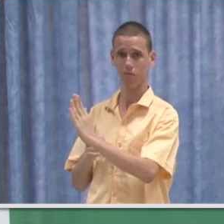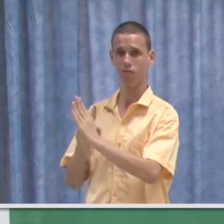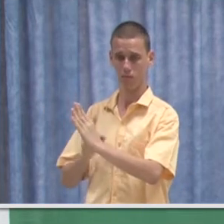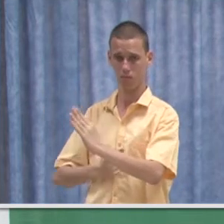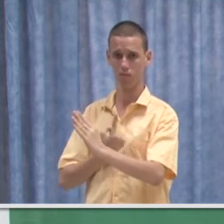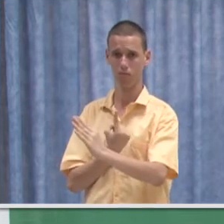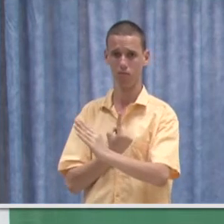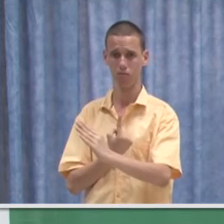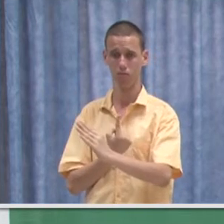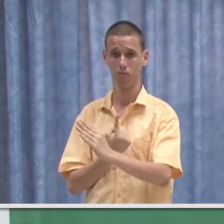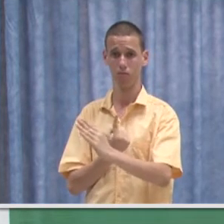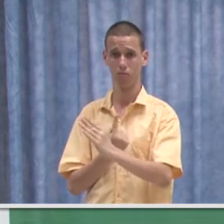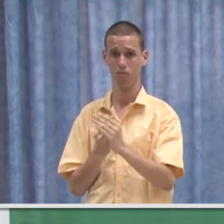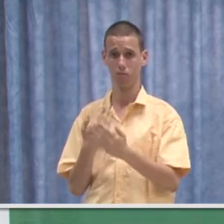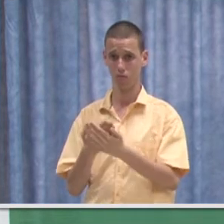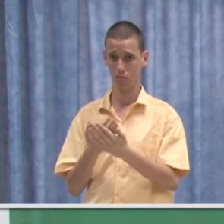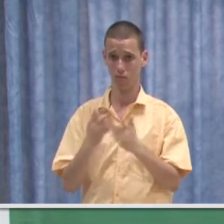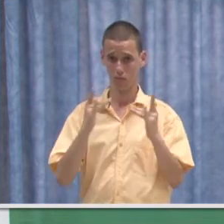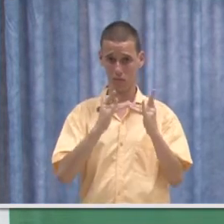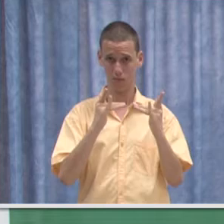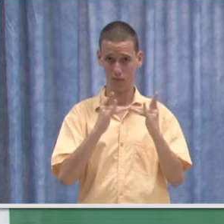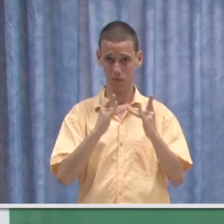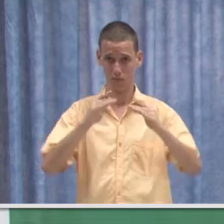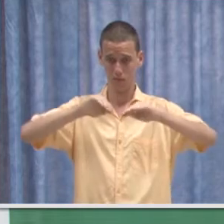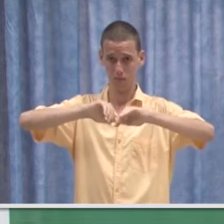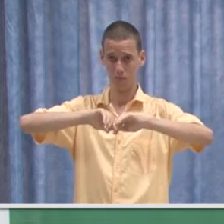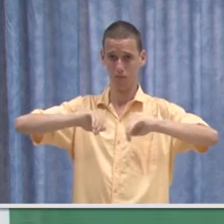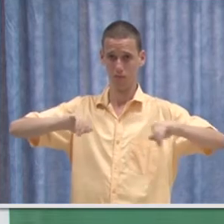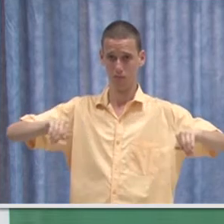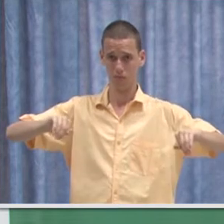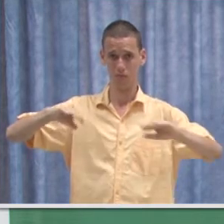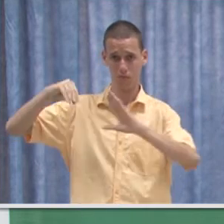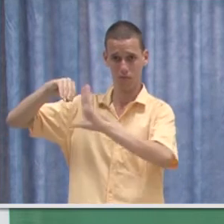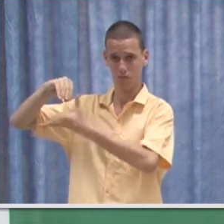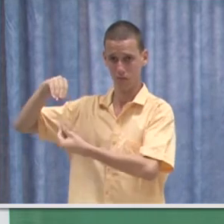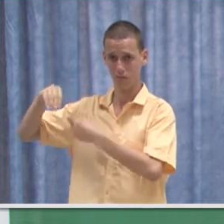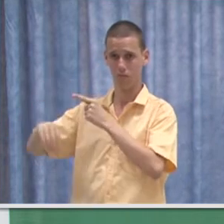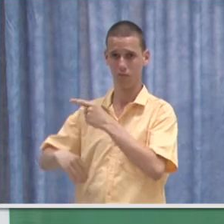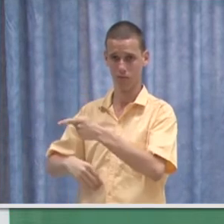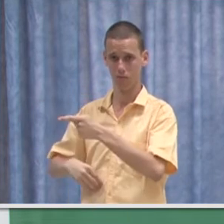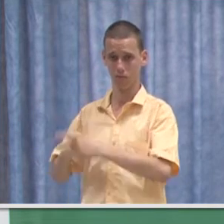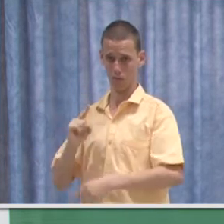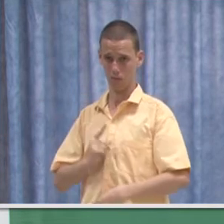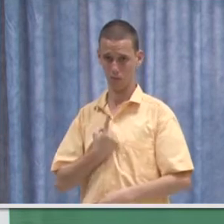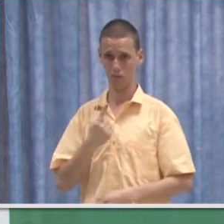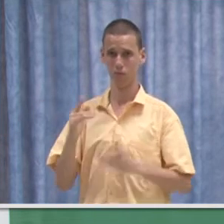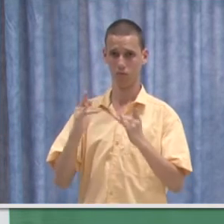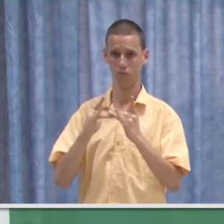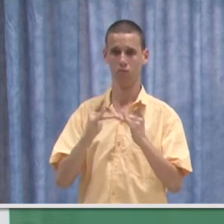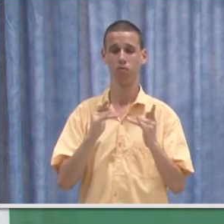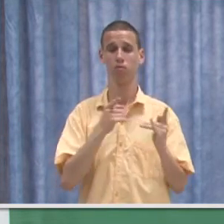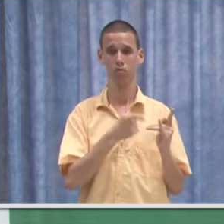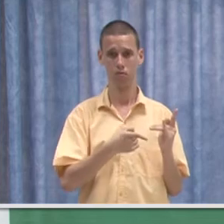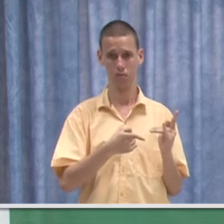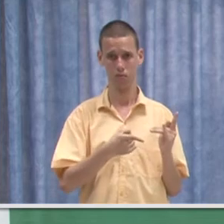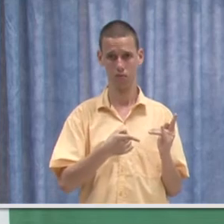est ensemble, bien séparé avec des membres de famille. Et troisièmement, ou qualité de nous-mêmes. Si on dit